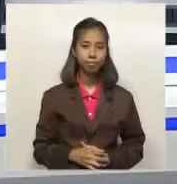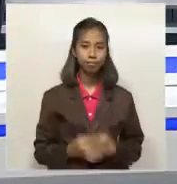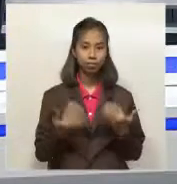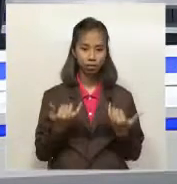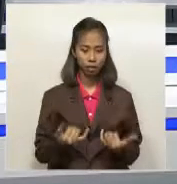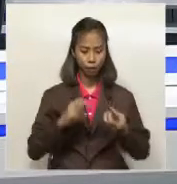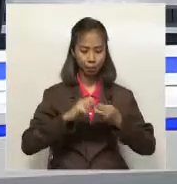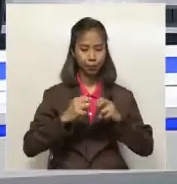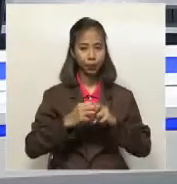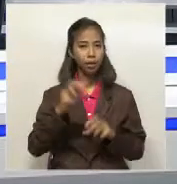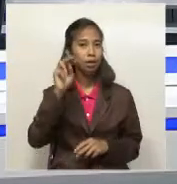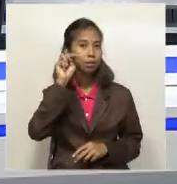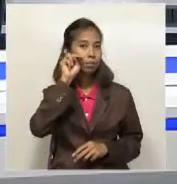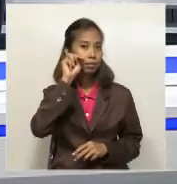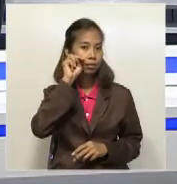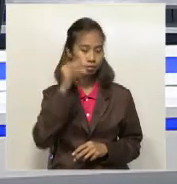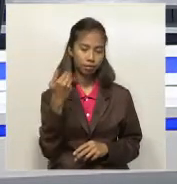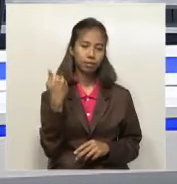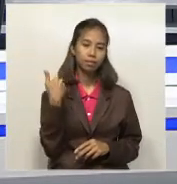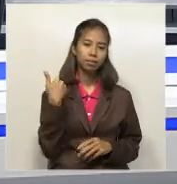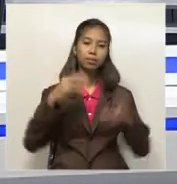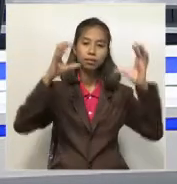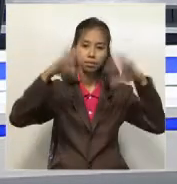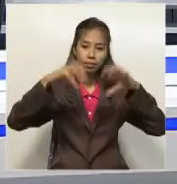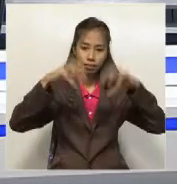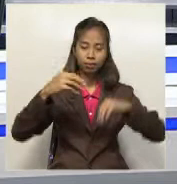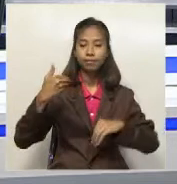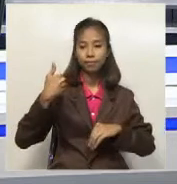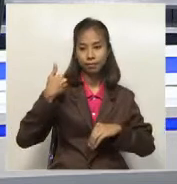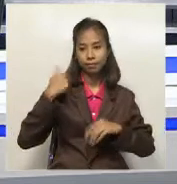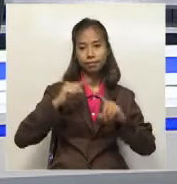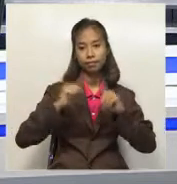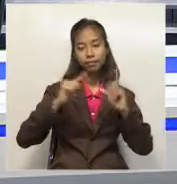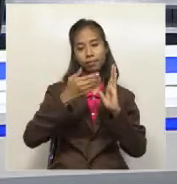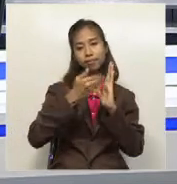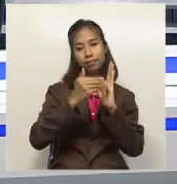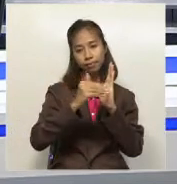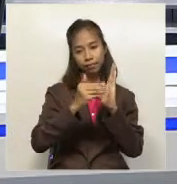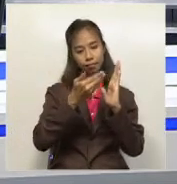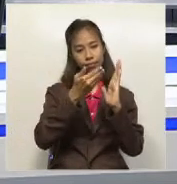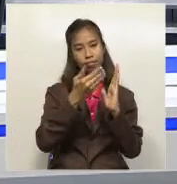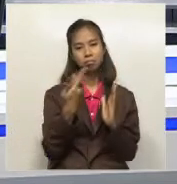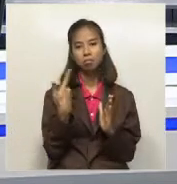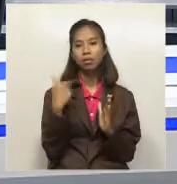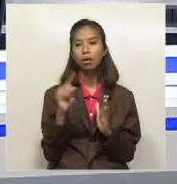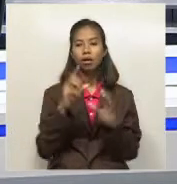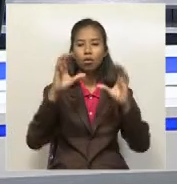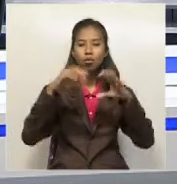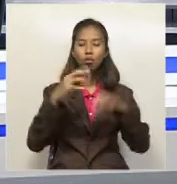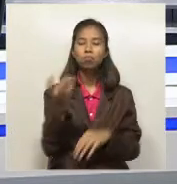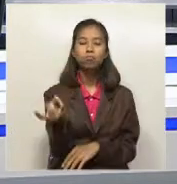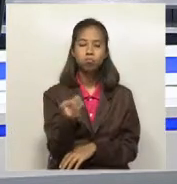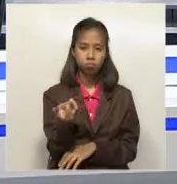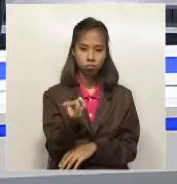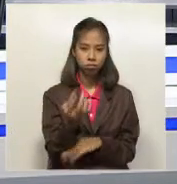่วนเรื่องของปัญหาน้ํานะคะตอนนี้หลายๆพื้นที่ยังมีฝนตกลงมาอยู่แต่ว่าในพื้นที่ภาคอีสานภาคตะวันออกเฉียงเหนือหลายพื้นที่ฝนน้อยล